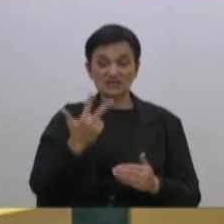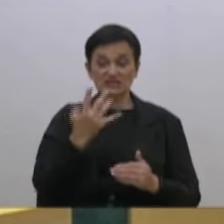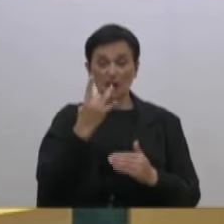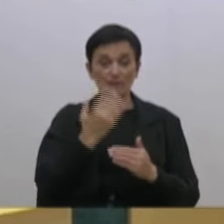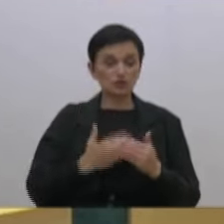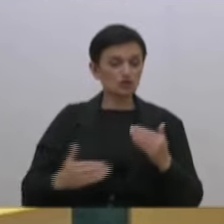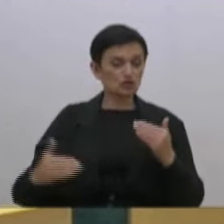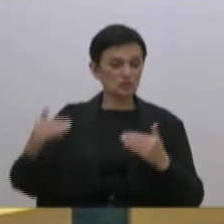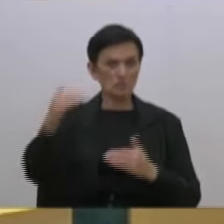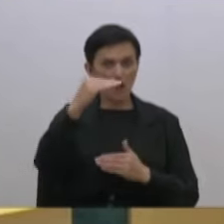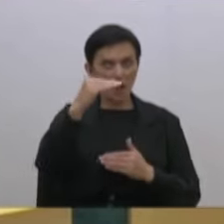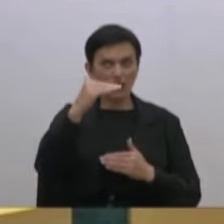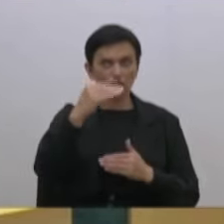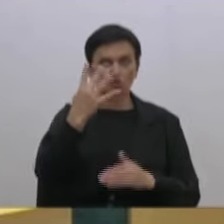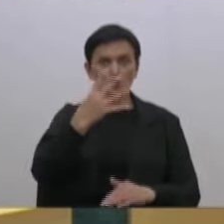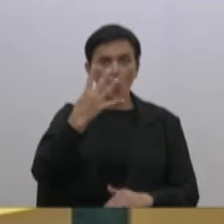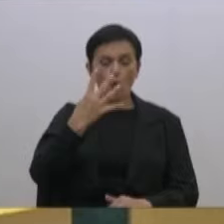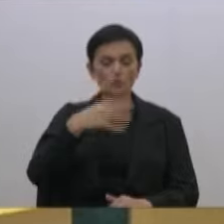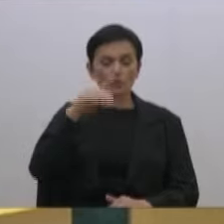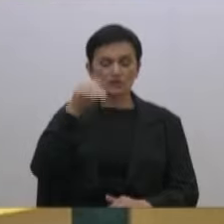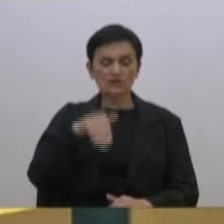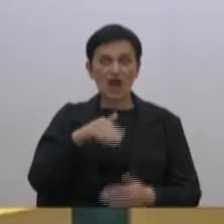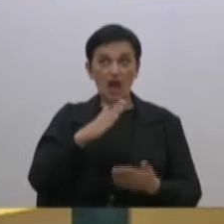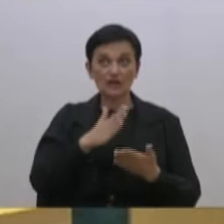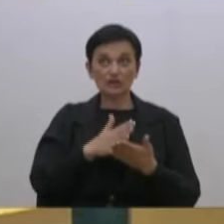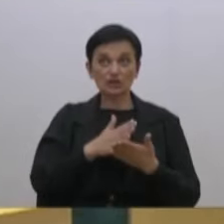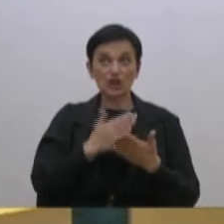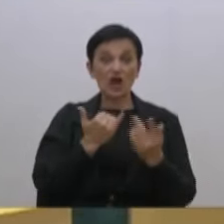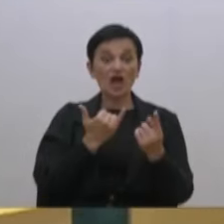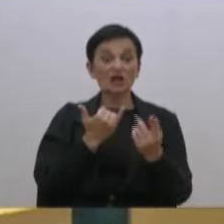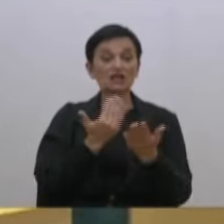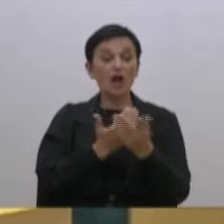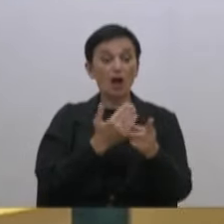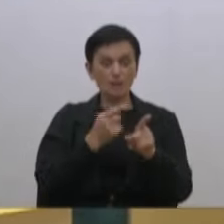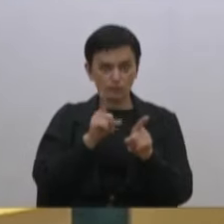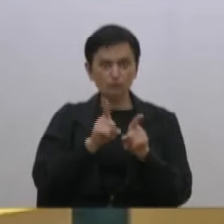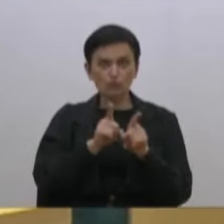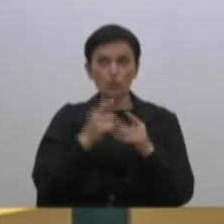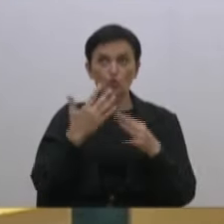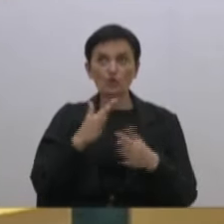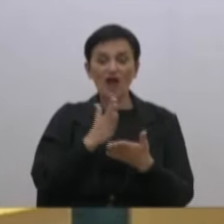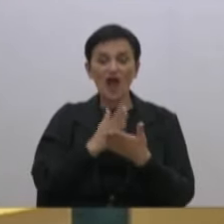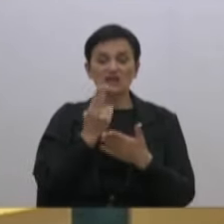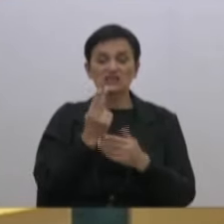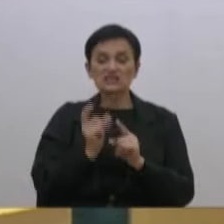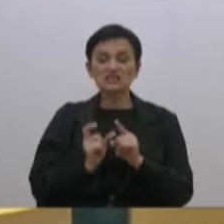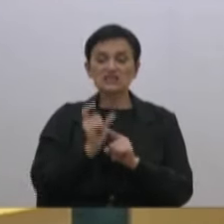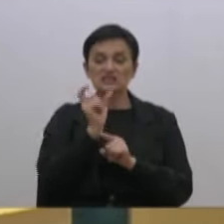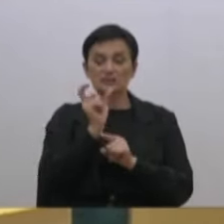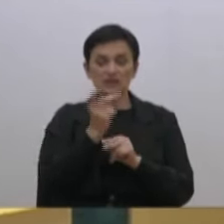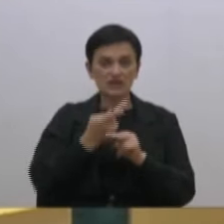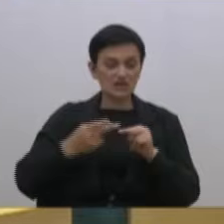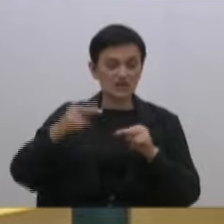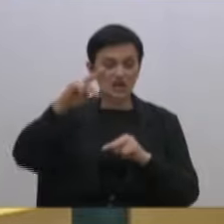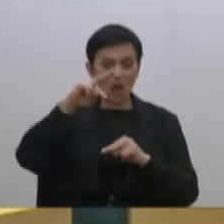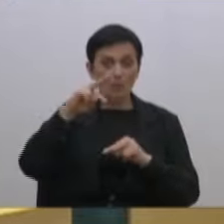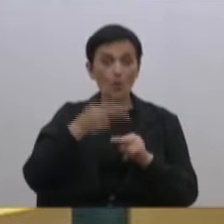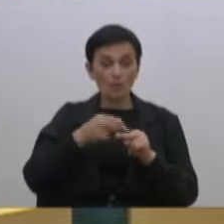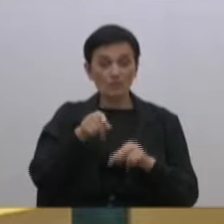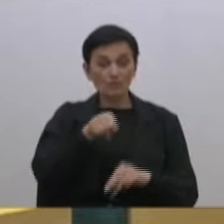მეტია, გაცილებით მეტია, 40000-ია და ეხა ამ ამბების შემდეგ შეიძლება კიდე აი ეს უკვე არსებული ციფრი გაორმაგდეს, ეს ხალხი